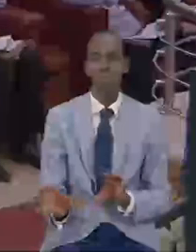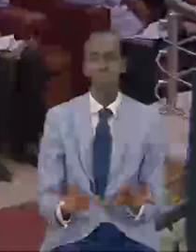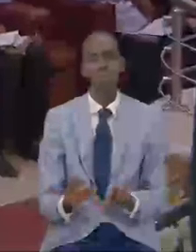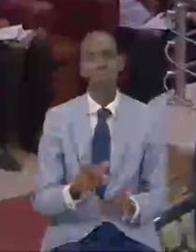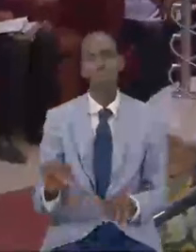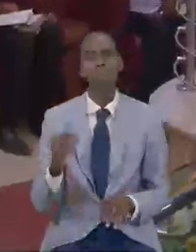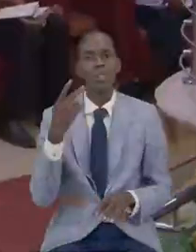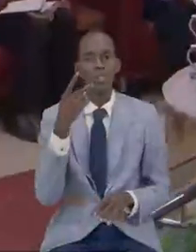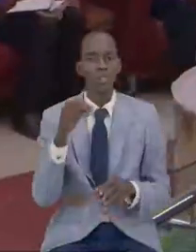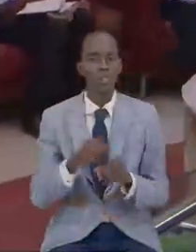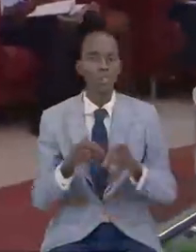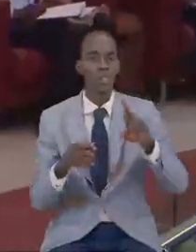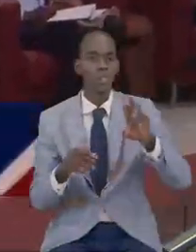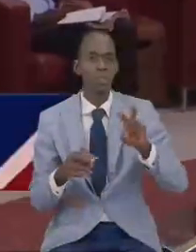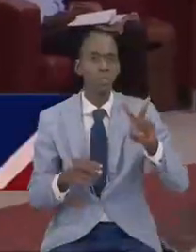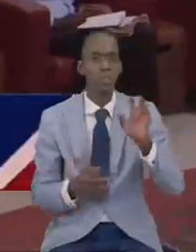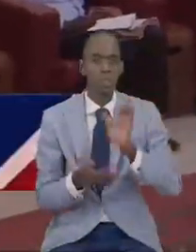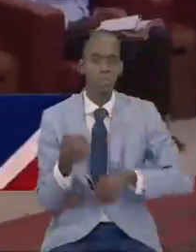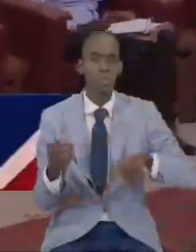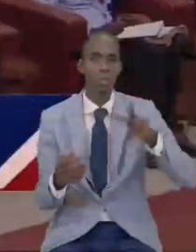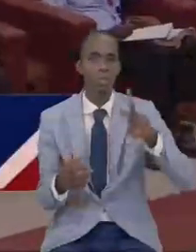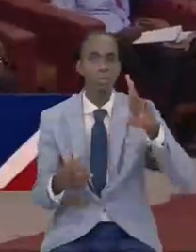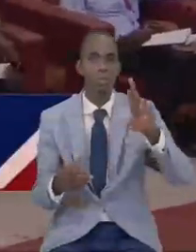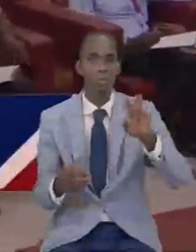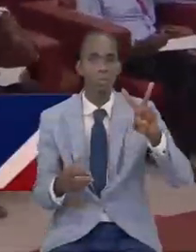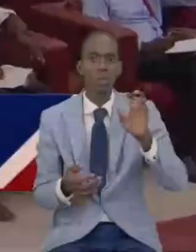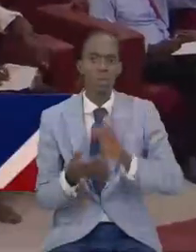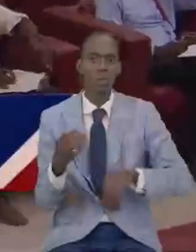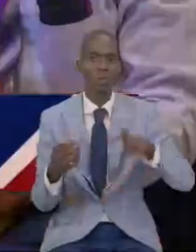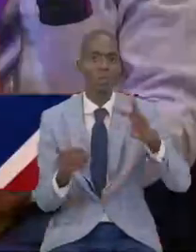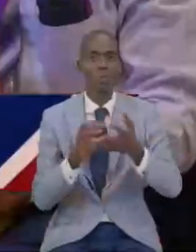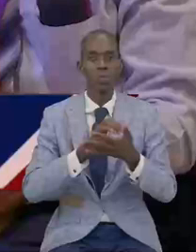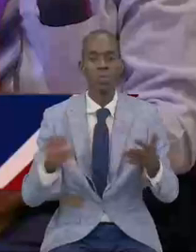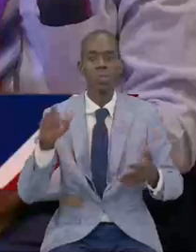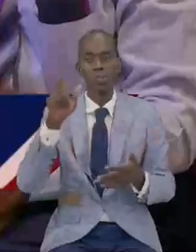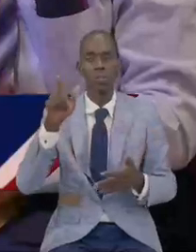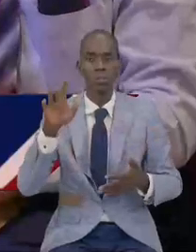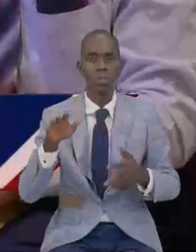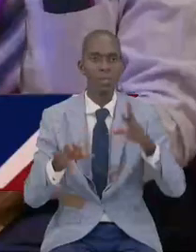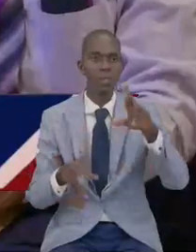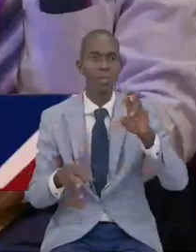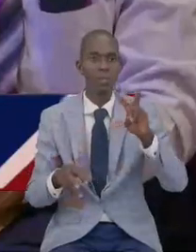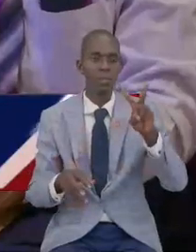œuvre. Voyons, Apocalypse chapitre